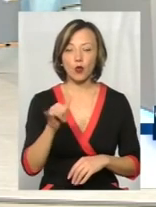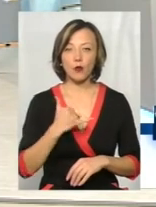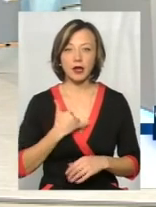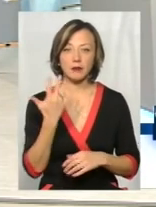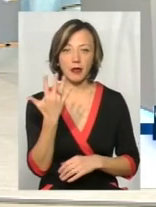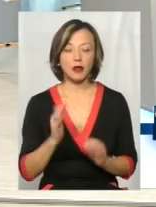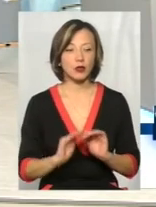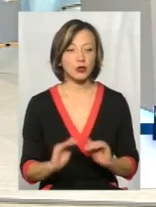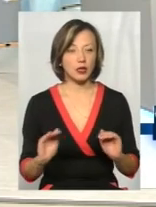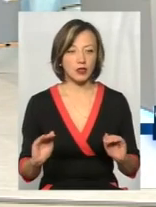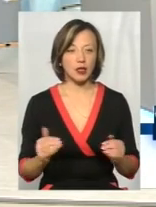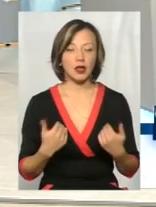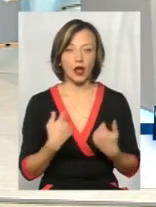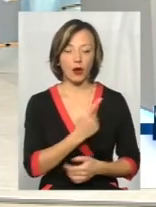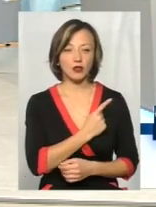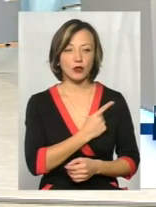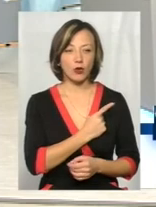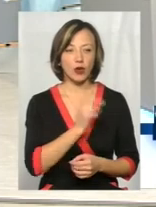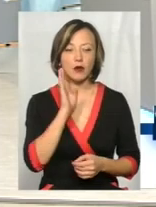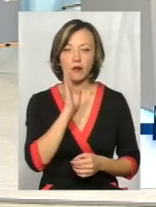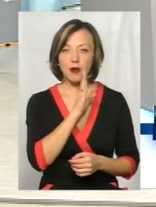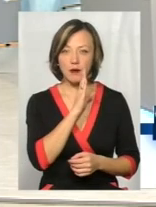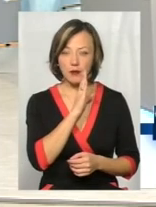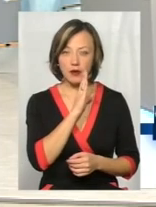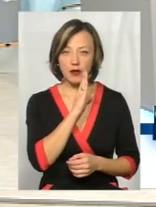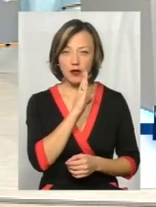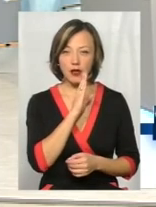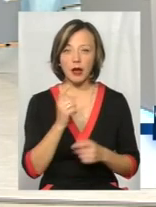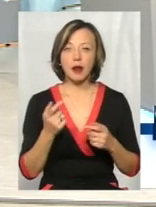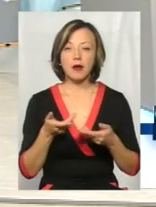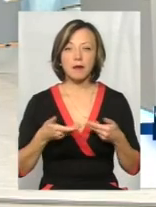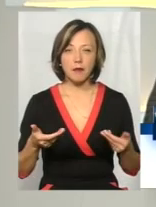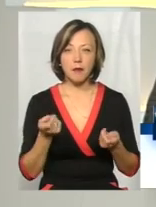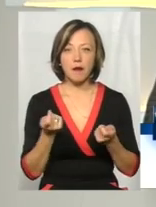5 дітей. Я одинока мама, і ми малозабезпечена сім'я.